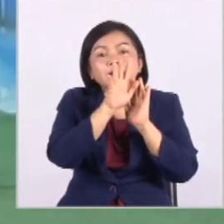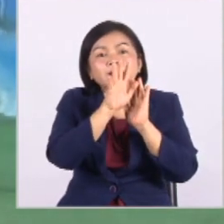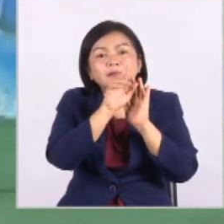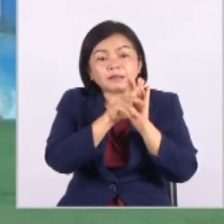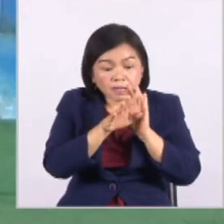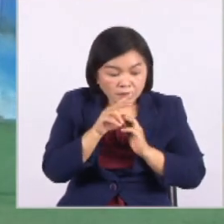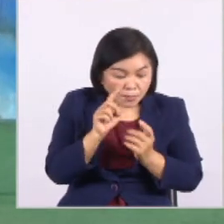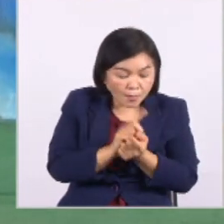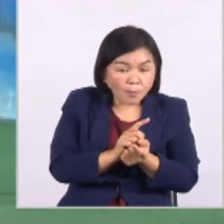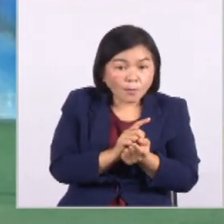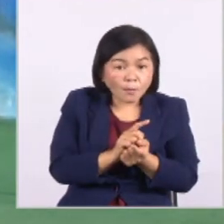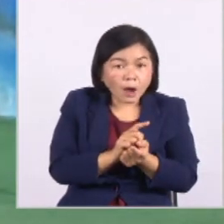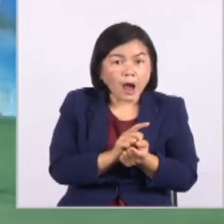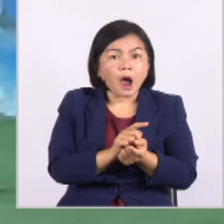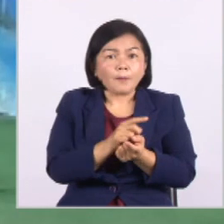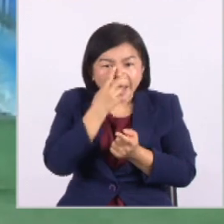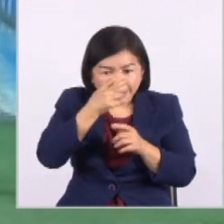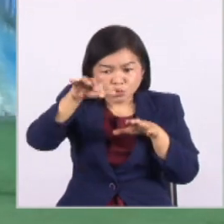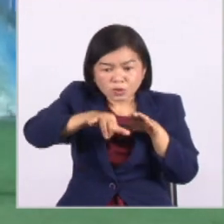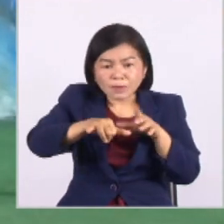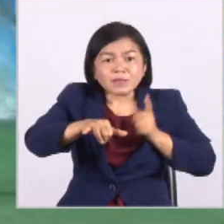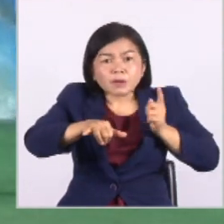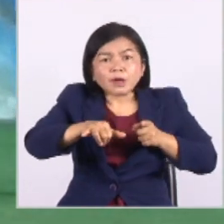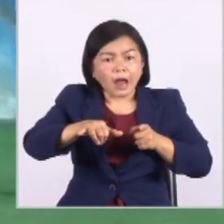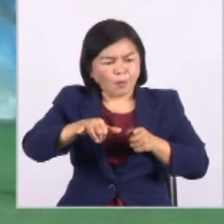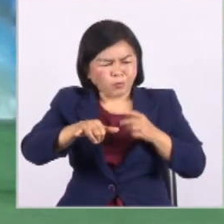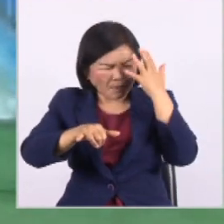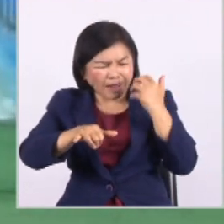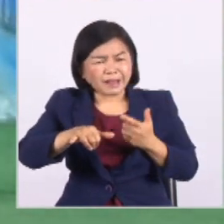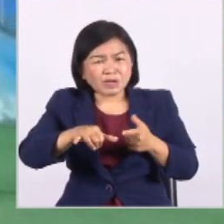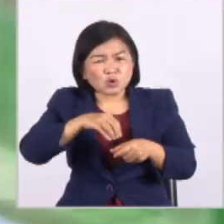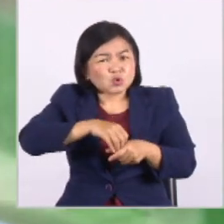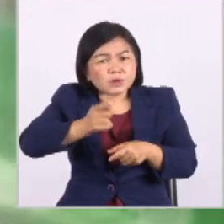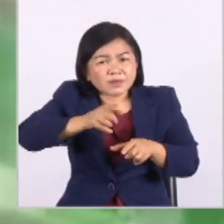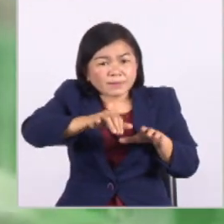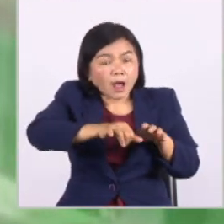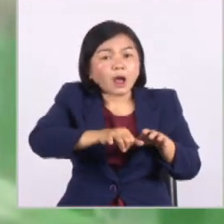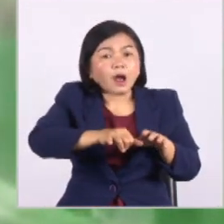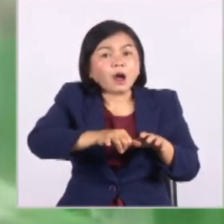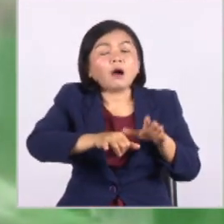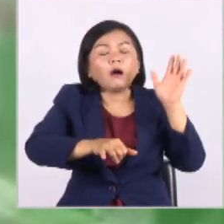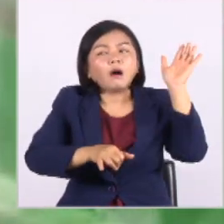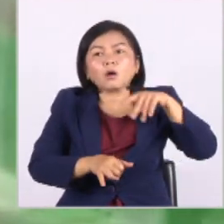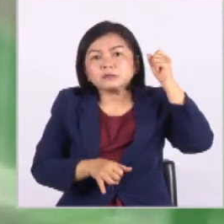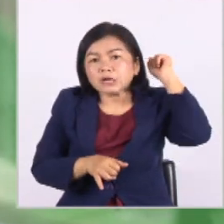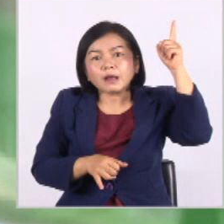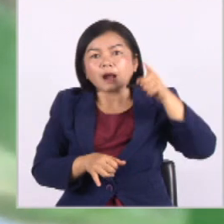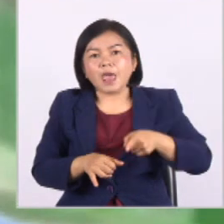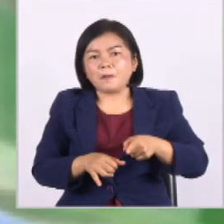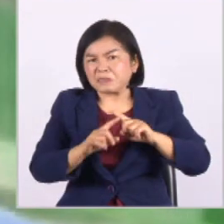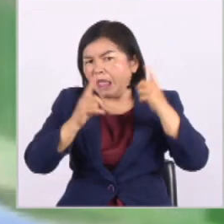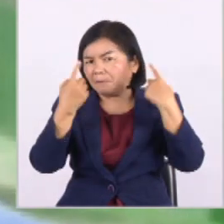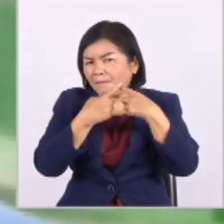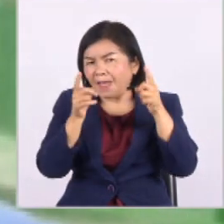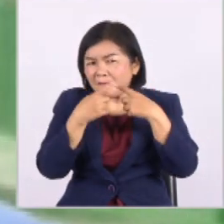จากที่เจอน้องตอนแรกนะคะมาเห็นอีกทีนึงผ่านไป 5นาทีก็ยังอยู่ท่าเดิมนั่นแหละค่ะถึงได้เห็นว่าผิดปกติแล้วนะคะ